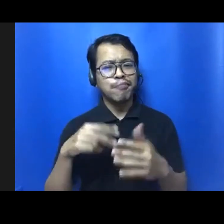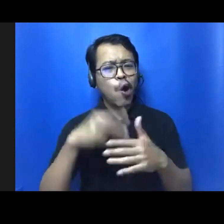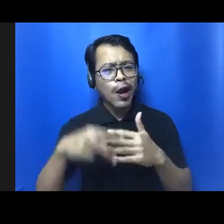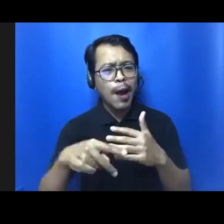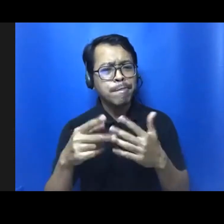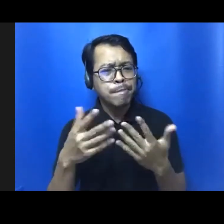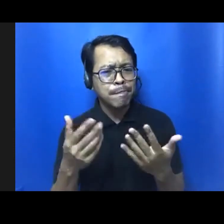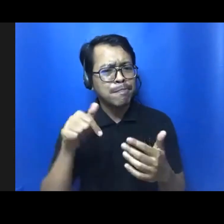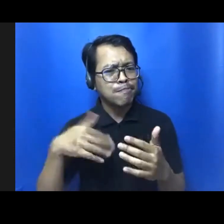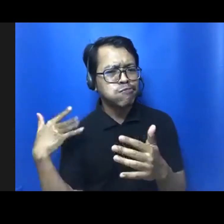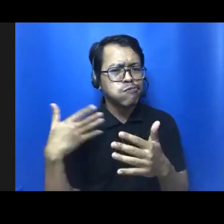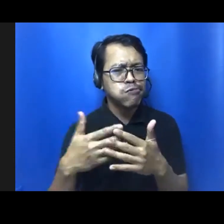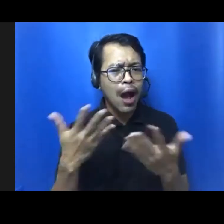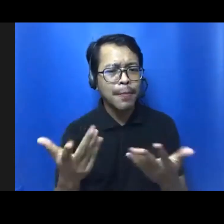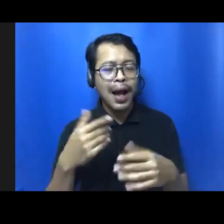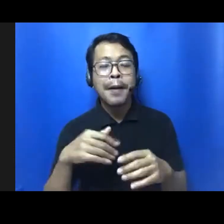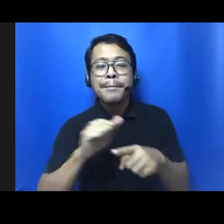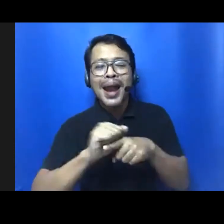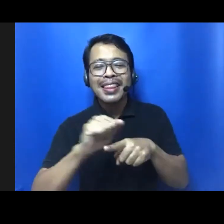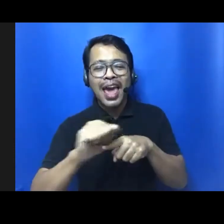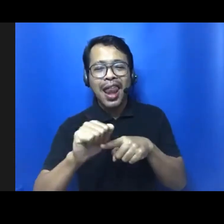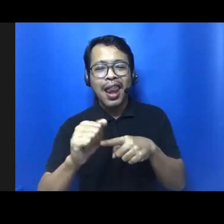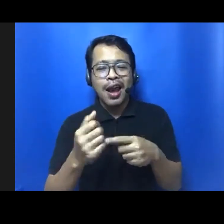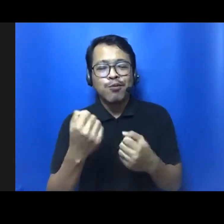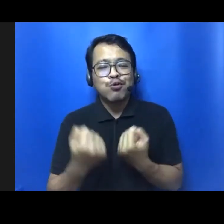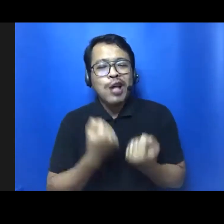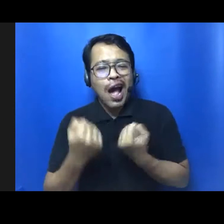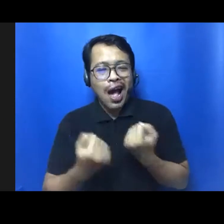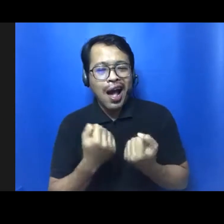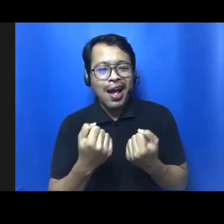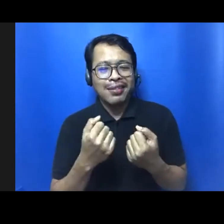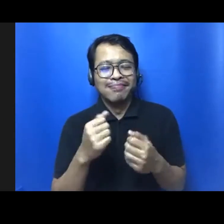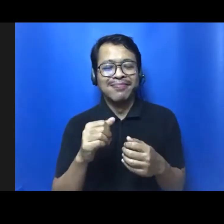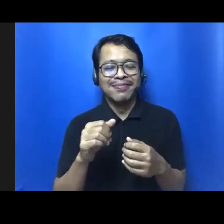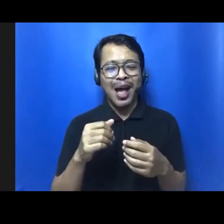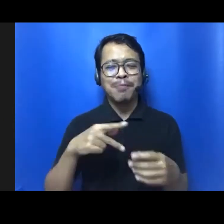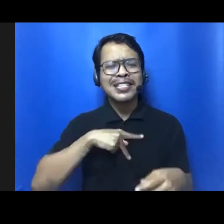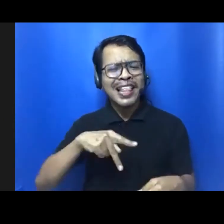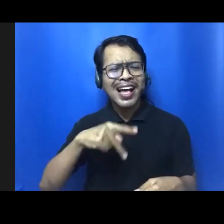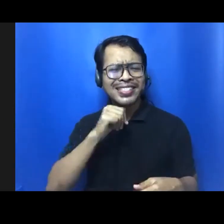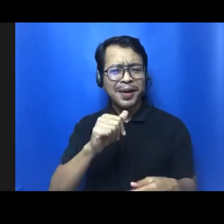wirausaha atau pelatihan kerja bagi tenaga kerja dengan disabilitas.